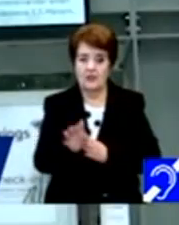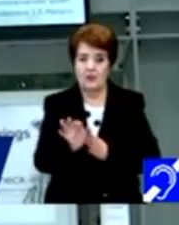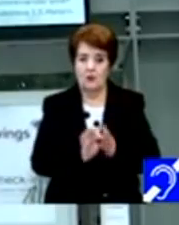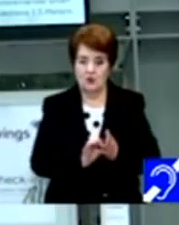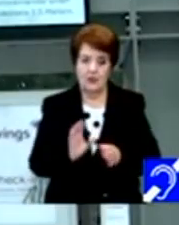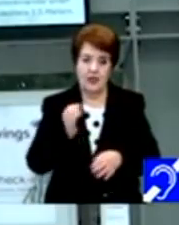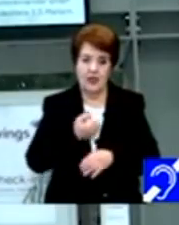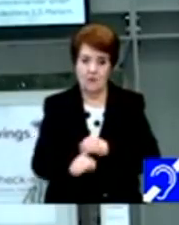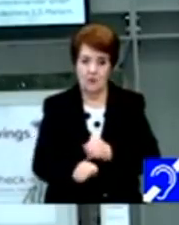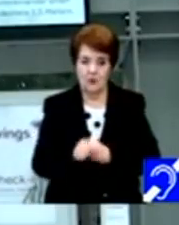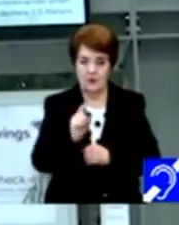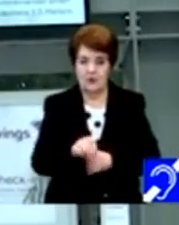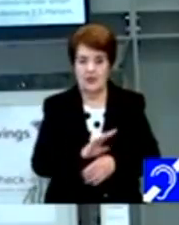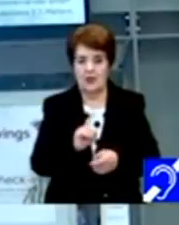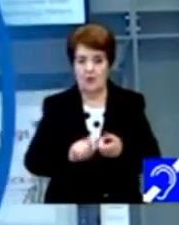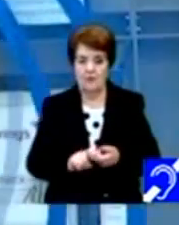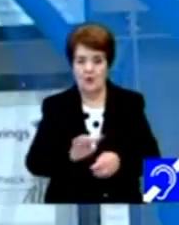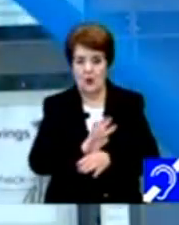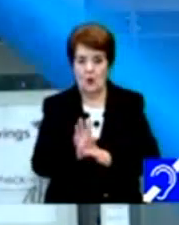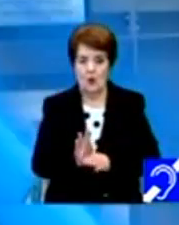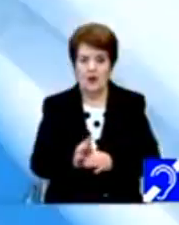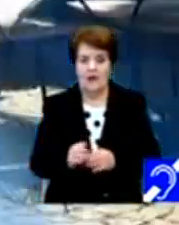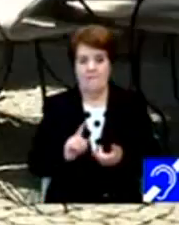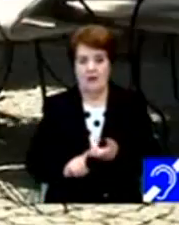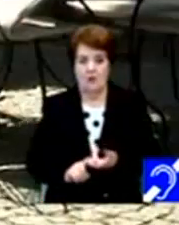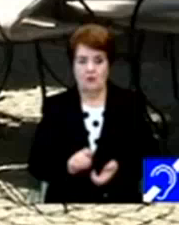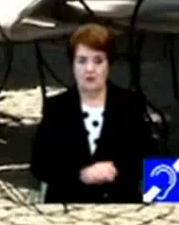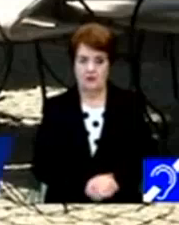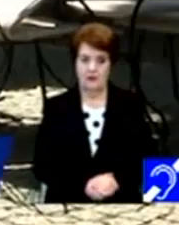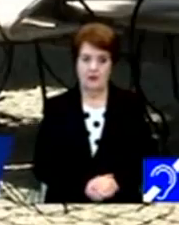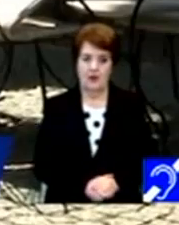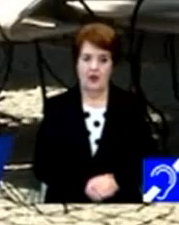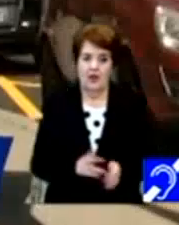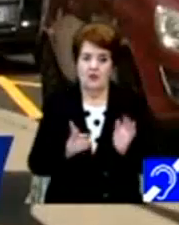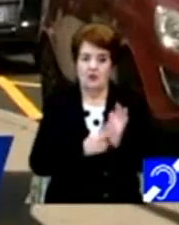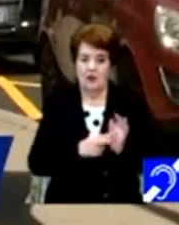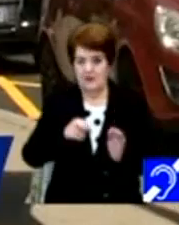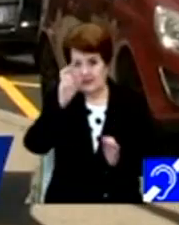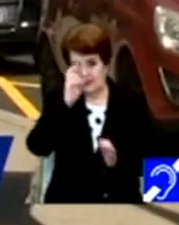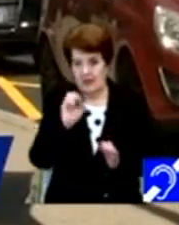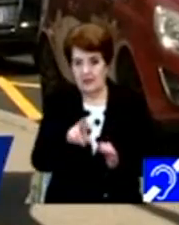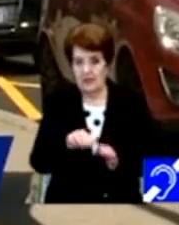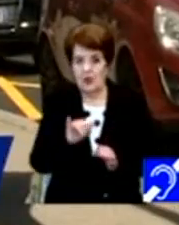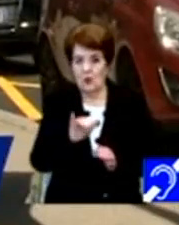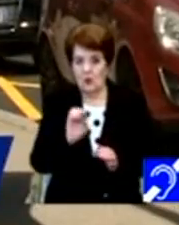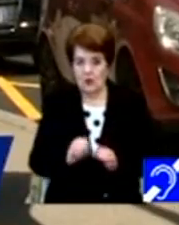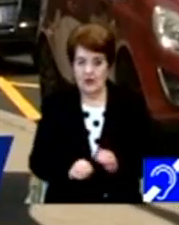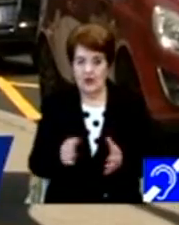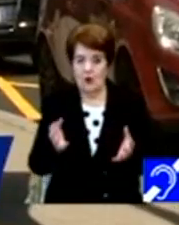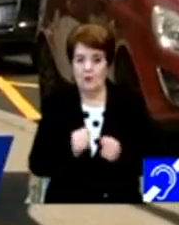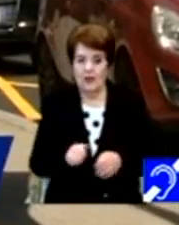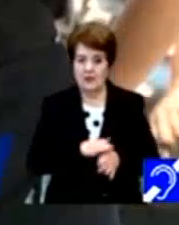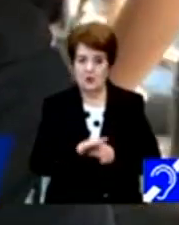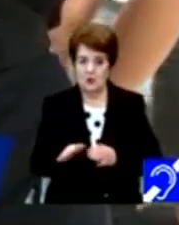de urgență impuse din cauza pandemiei de coronavirus. 7 state membre ale UE au primit din partea